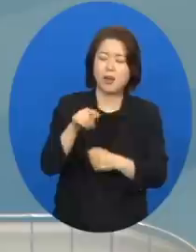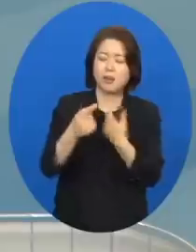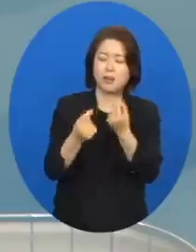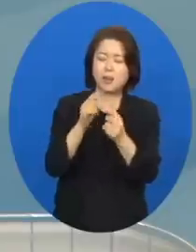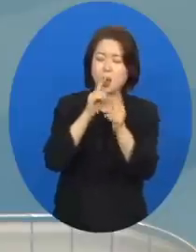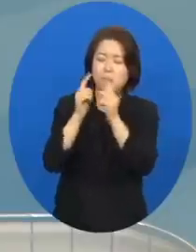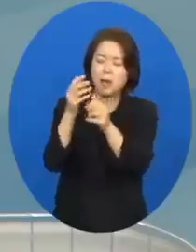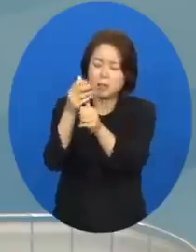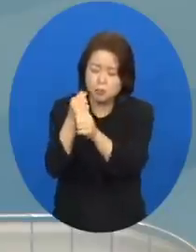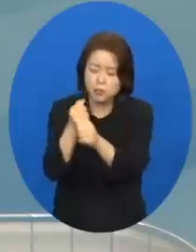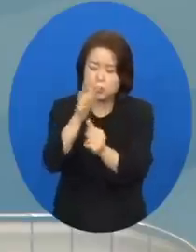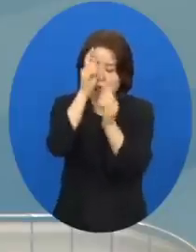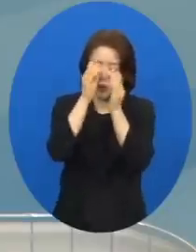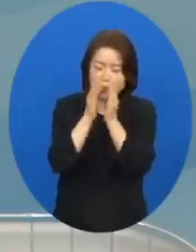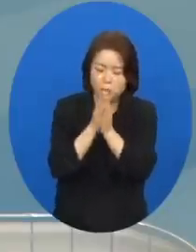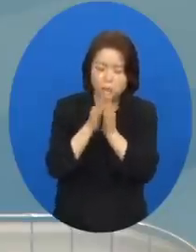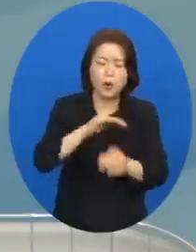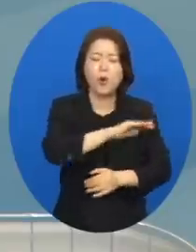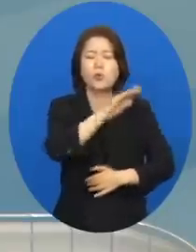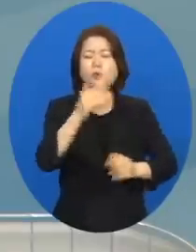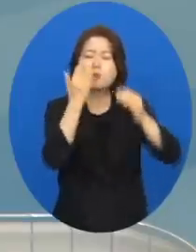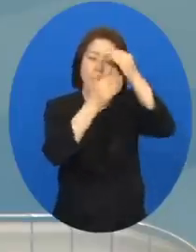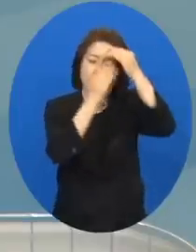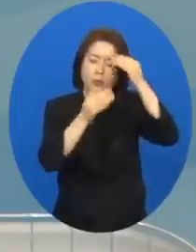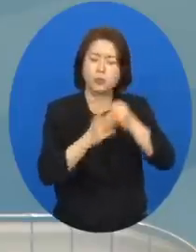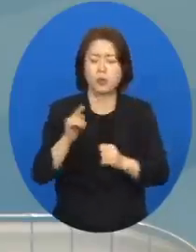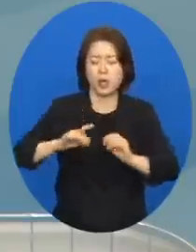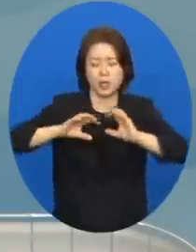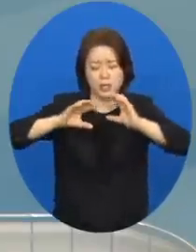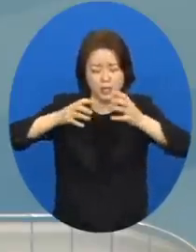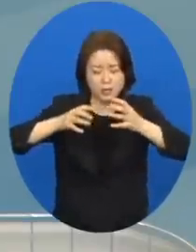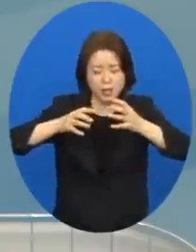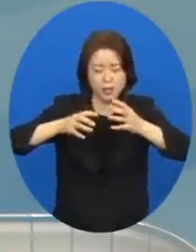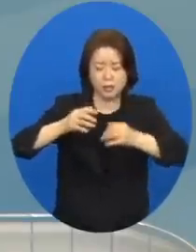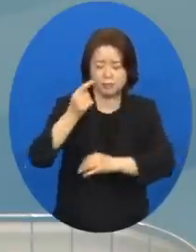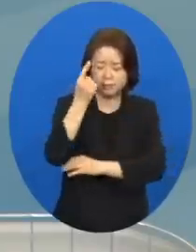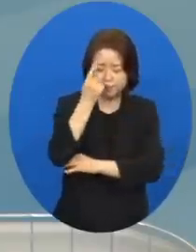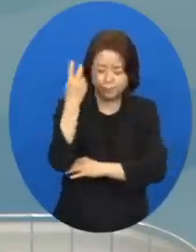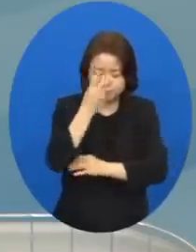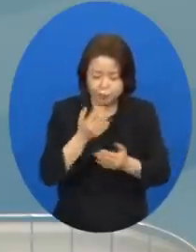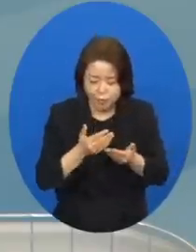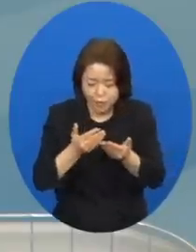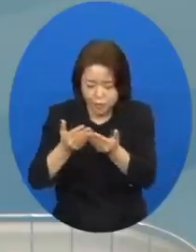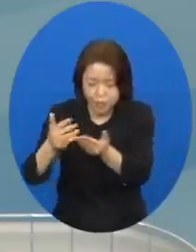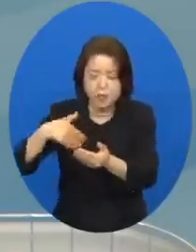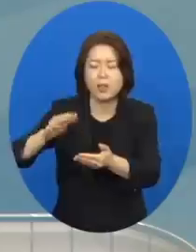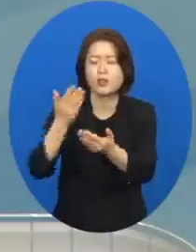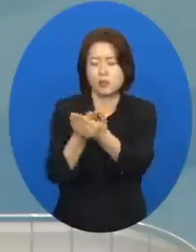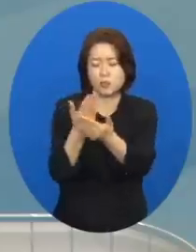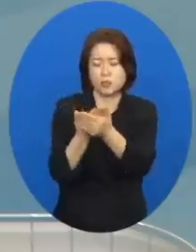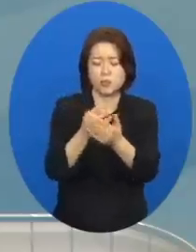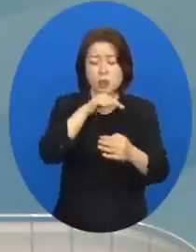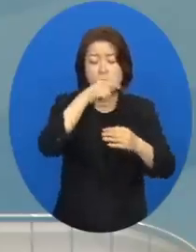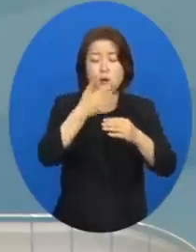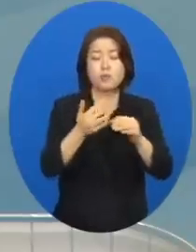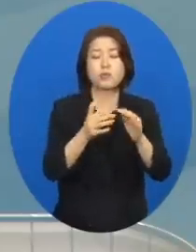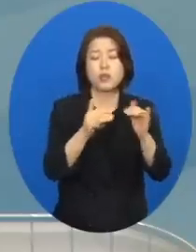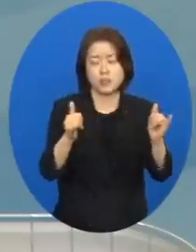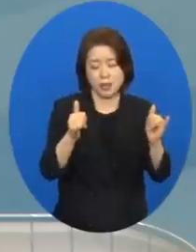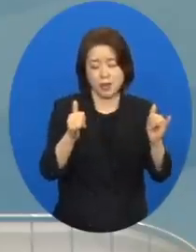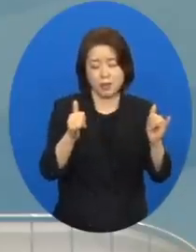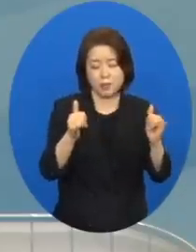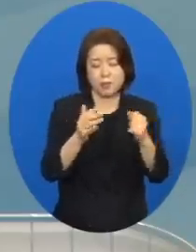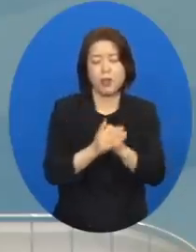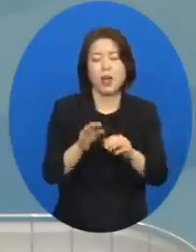말씀을 붙들고 기도하는 성도들이 이 나라를 지켜가게 하옵소서. 북한의 주민들